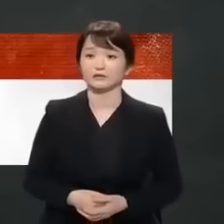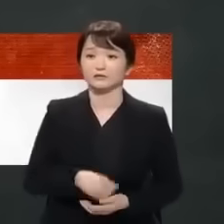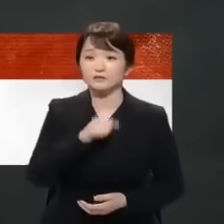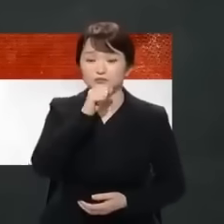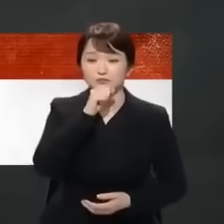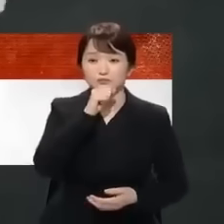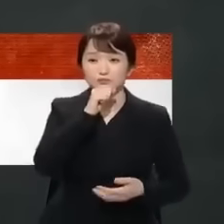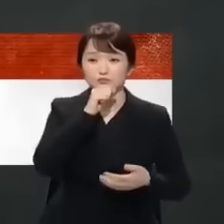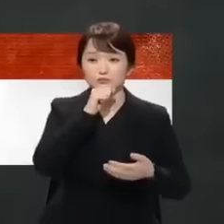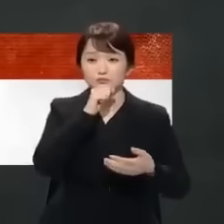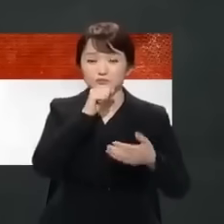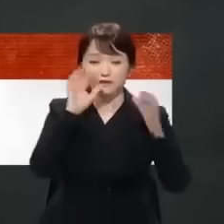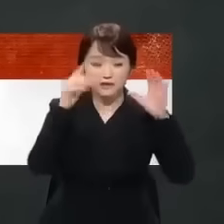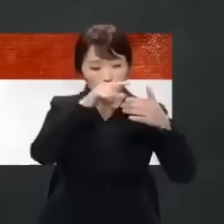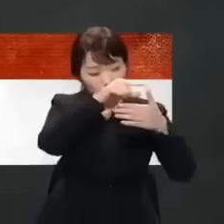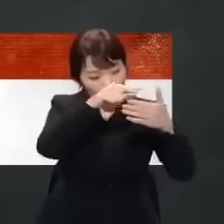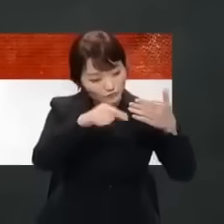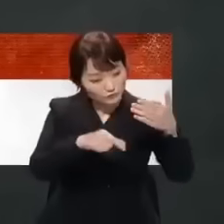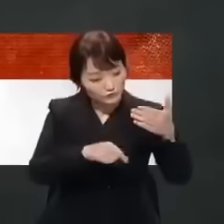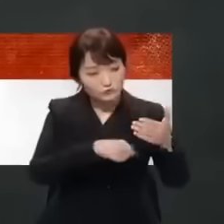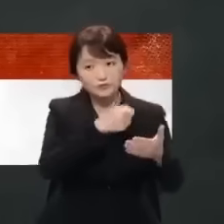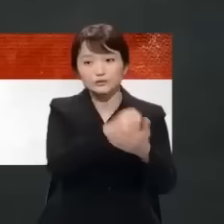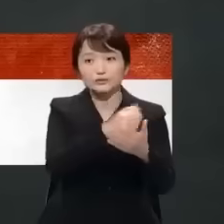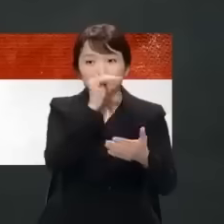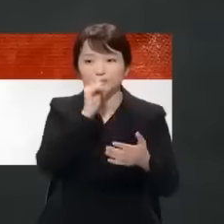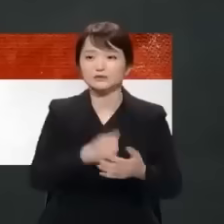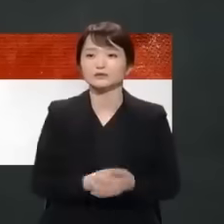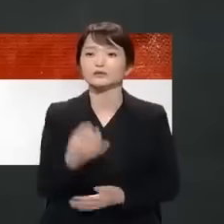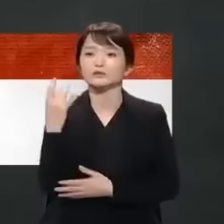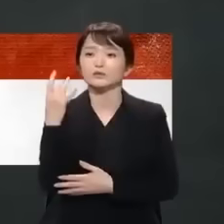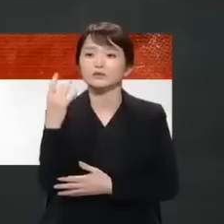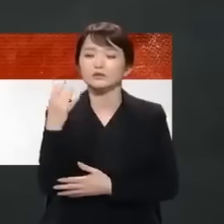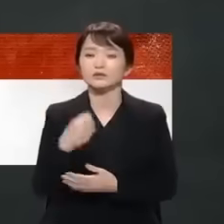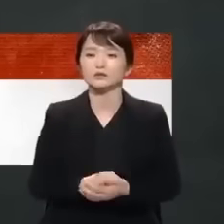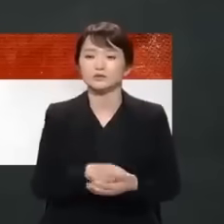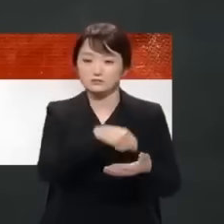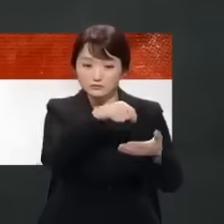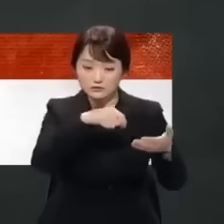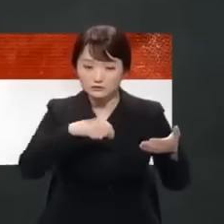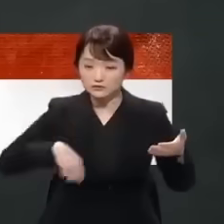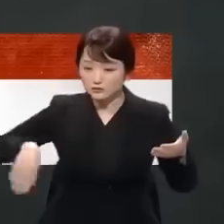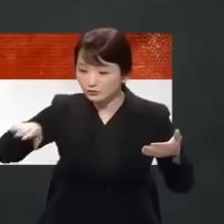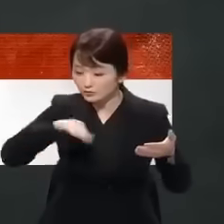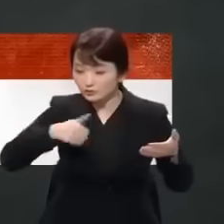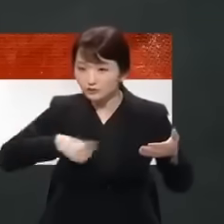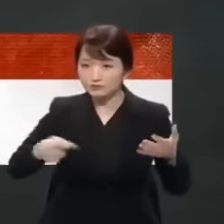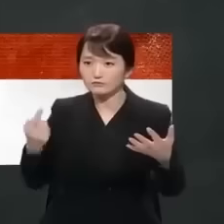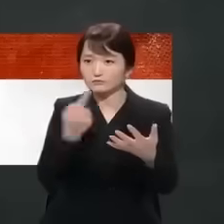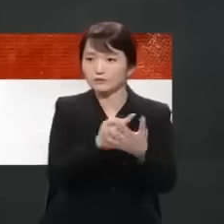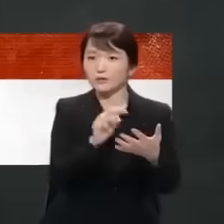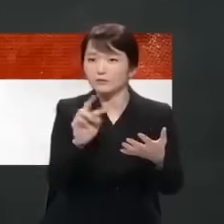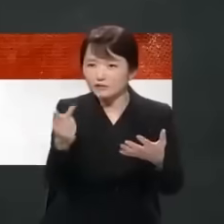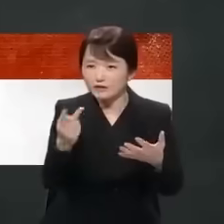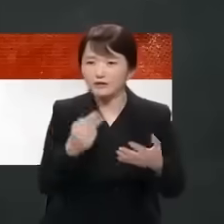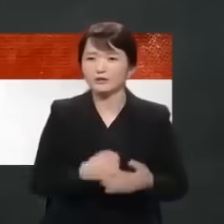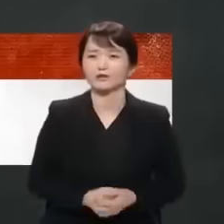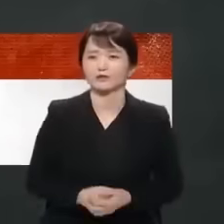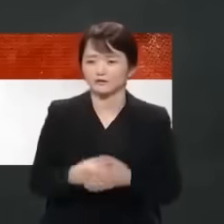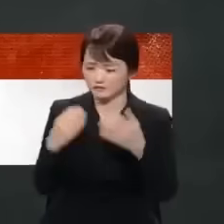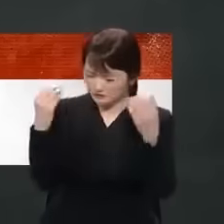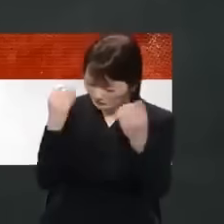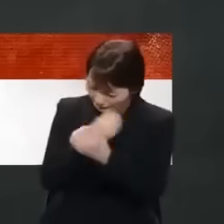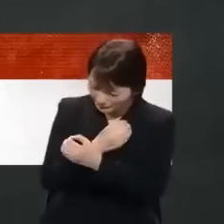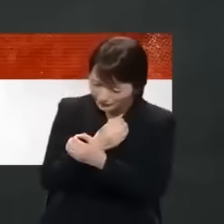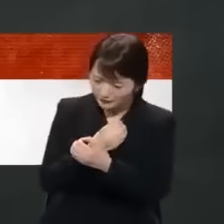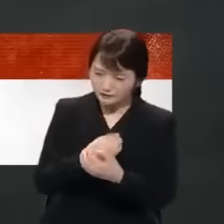순대로 정해 야 원래 적는 건데 우리 애들 들어가고 나서 바꿔 줬다며 어 그 좀 오해하신